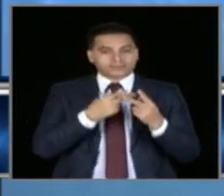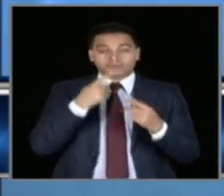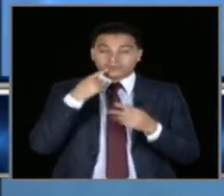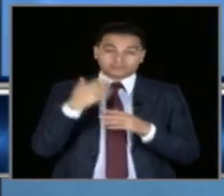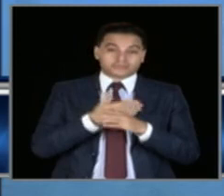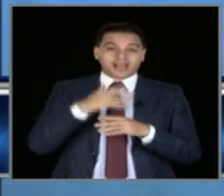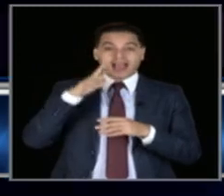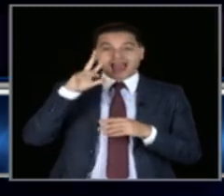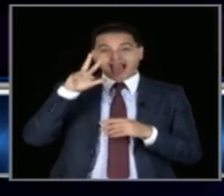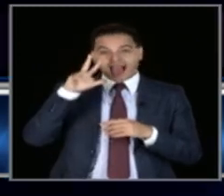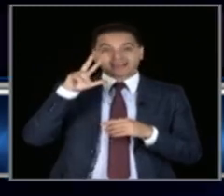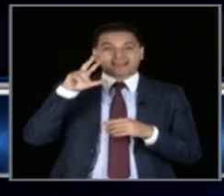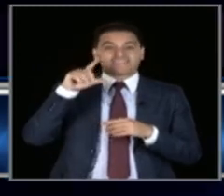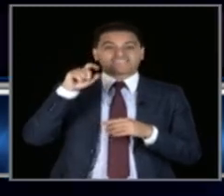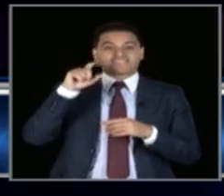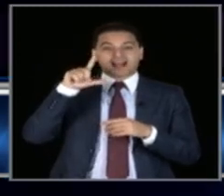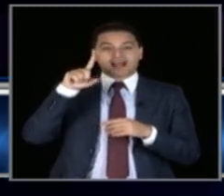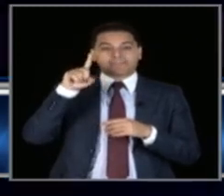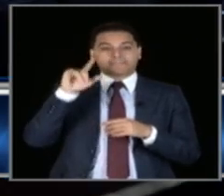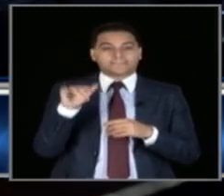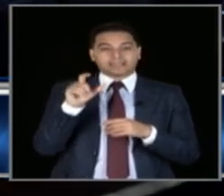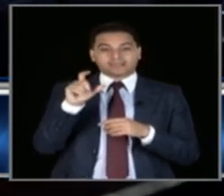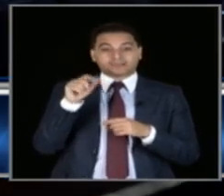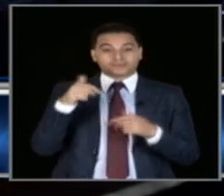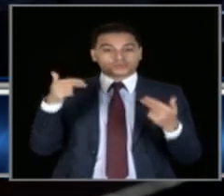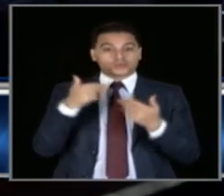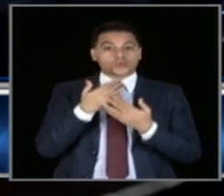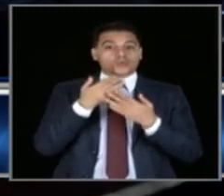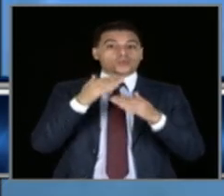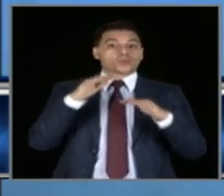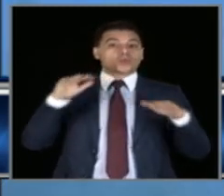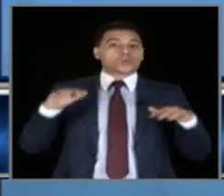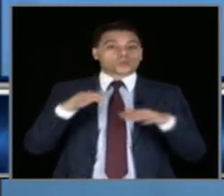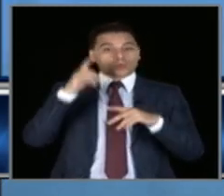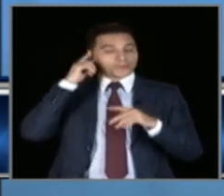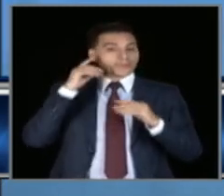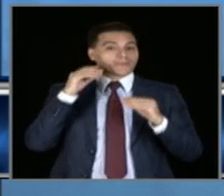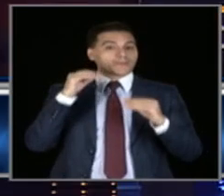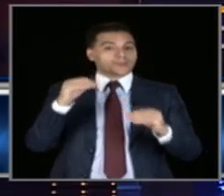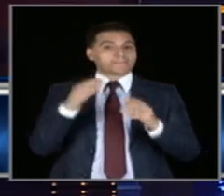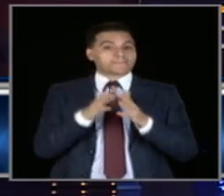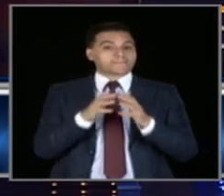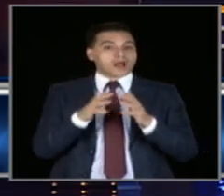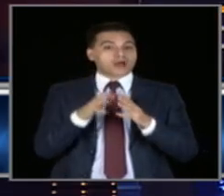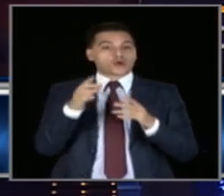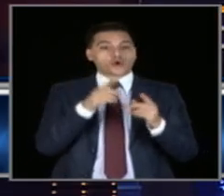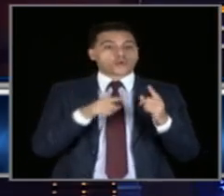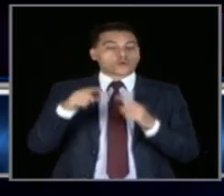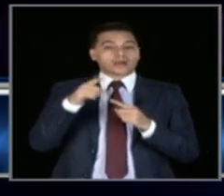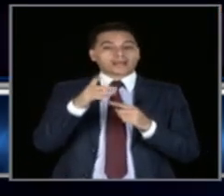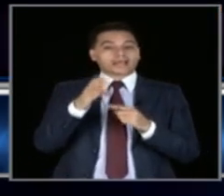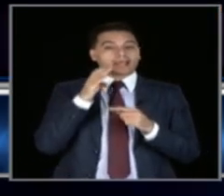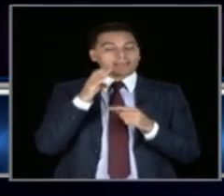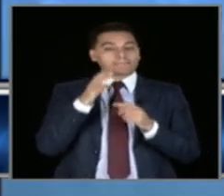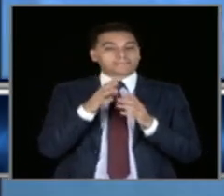الفلبين. الاستوديو كله ساكت، ده معناها إيه؟ معناها إن ممكن إجابتك